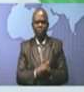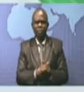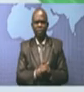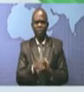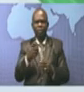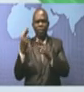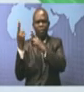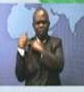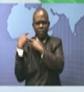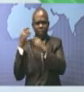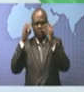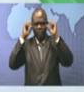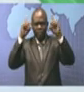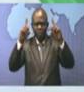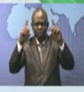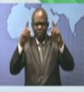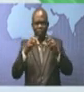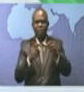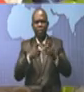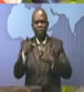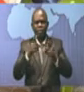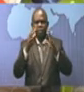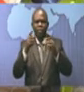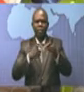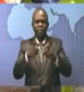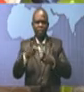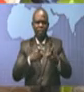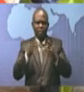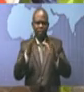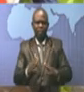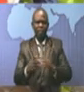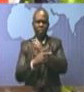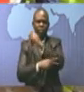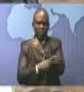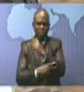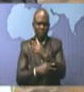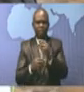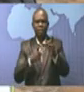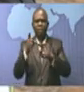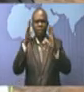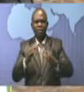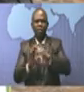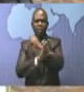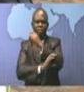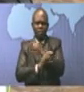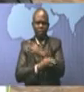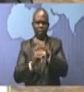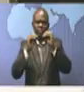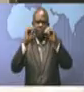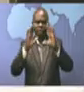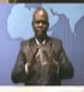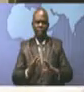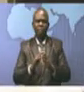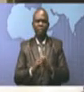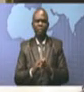les responsables de l'éducation, comme le directeur provincial du secteur, les directeurs communaux de l'enseignement, les